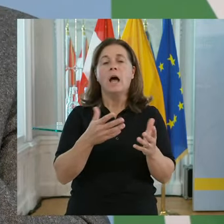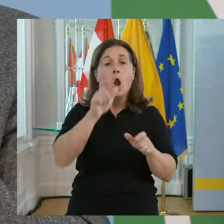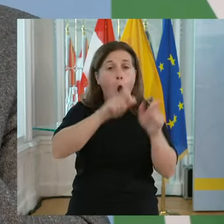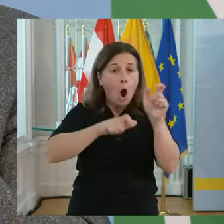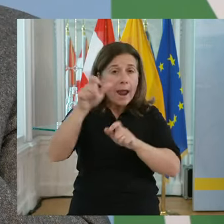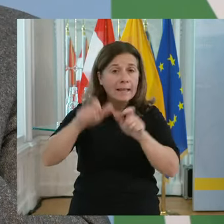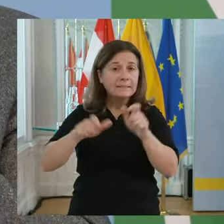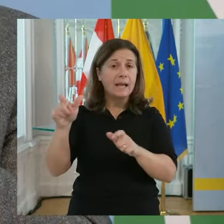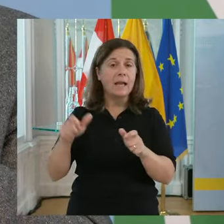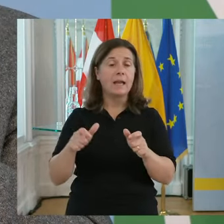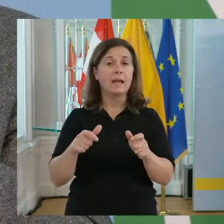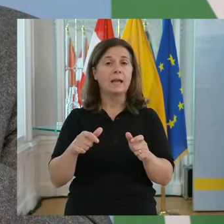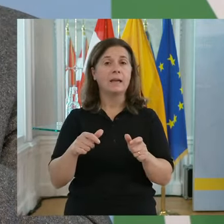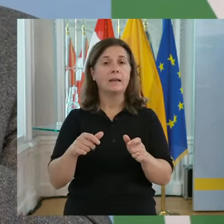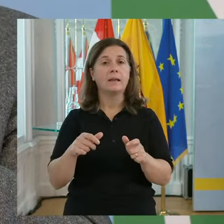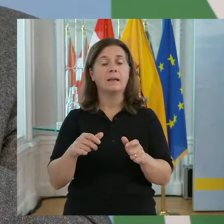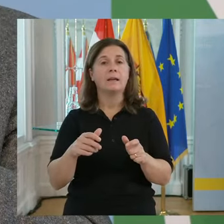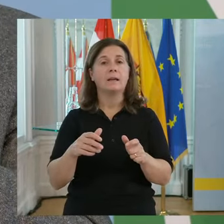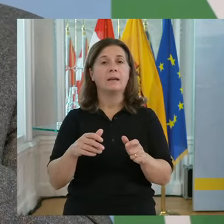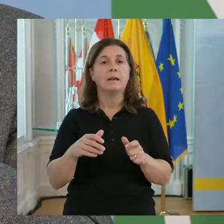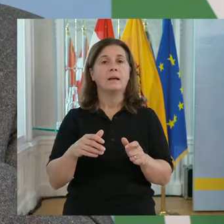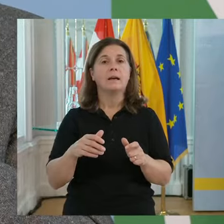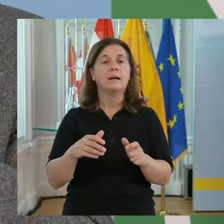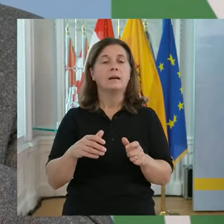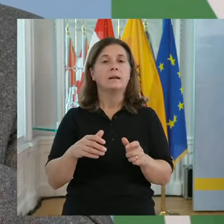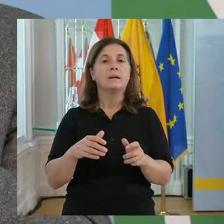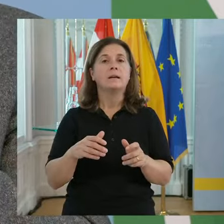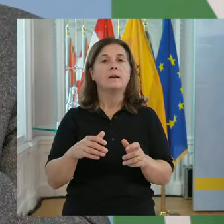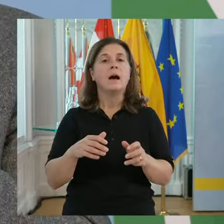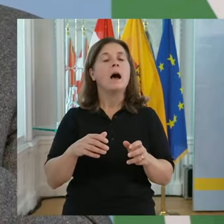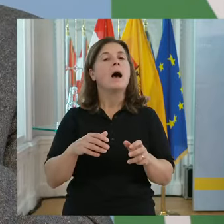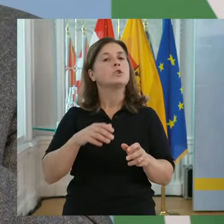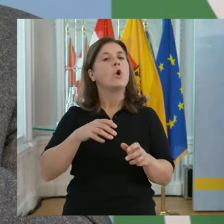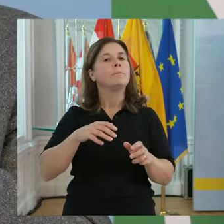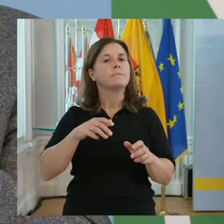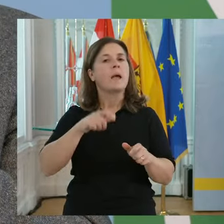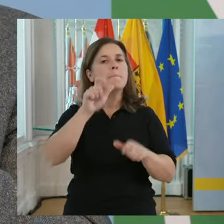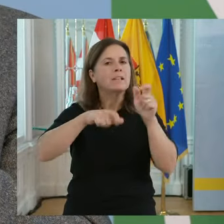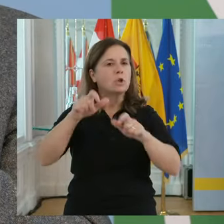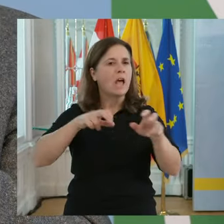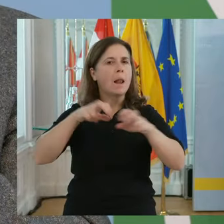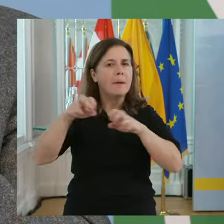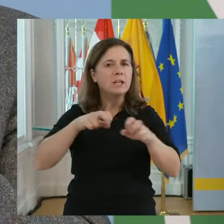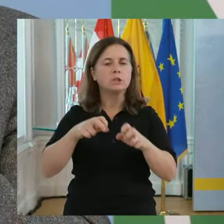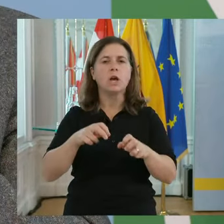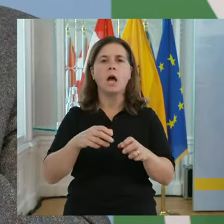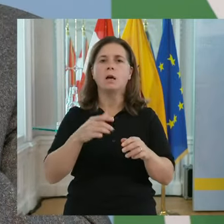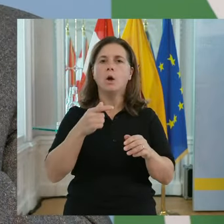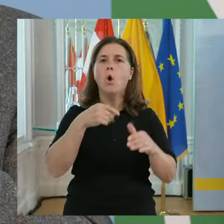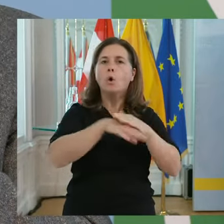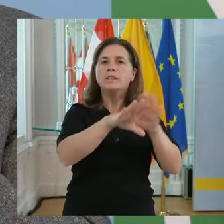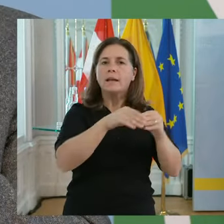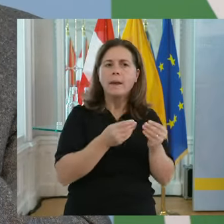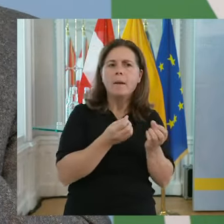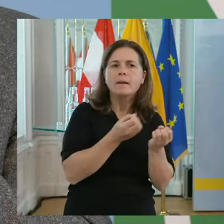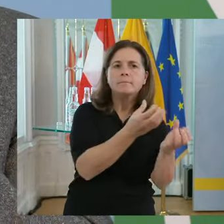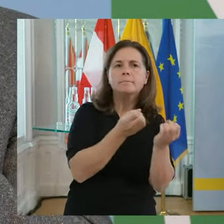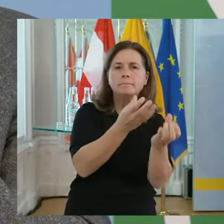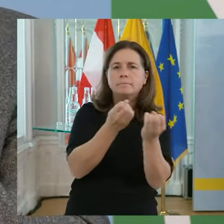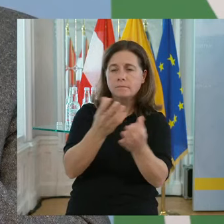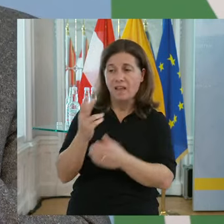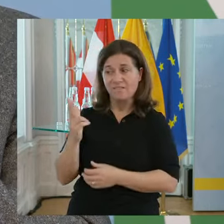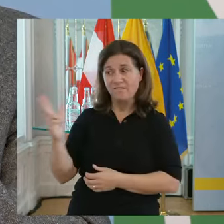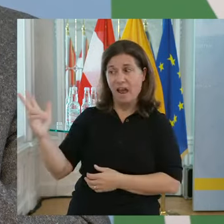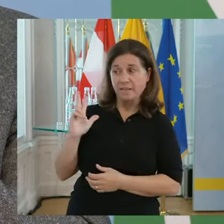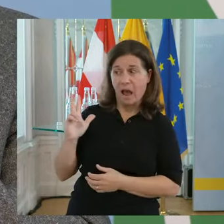Leute, also HR-Managerinnen, HR-Manager. Und ich gebe halt den Input von Unternehmer zu Unternehmer und wir drei